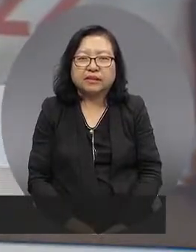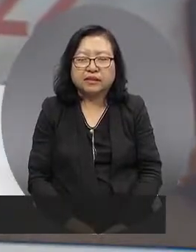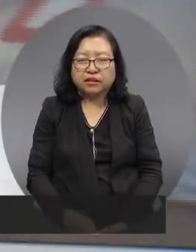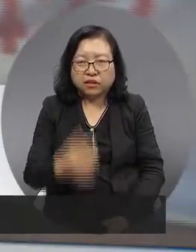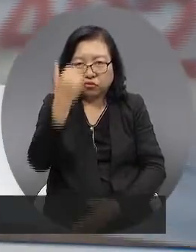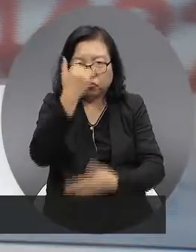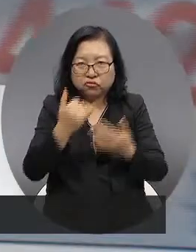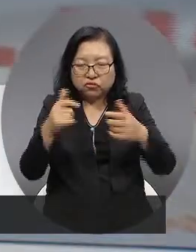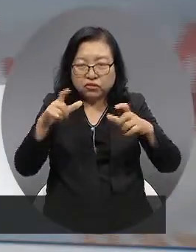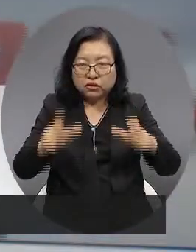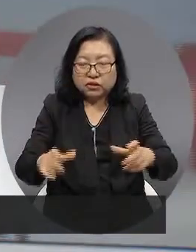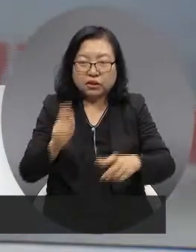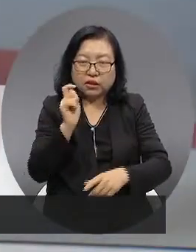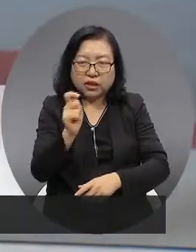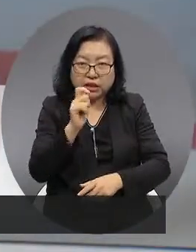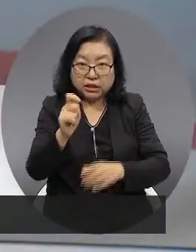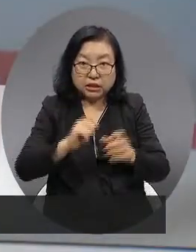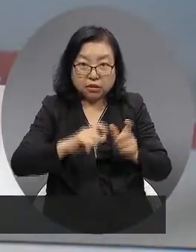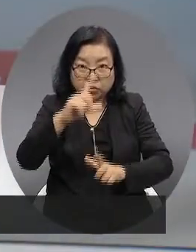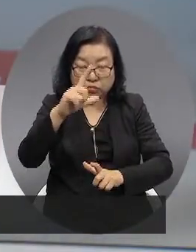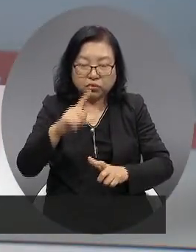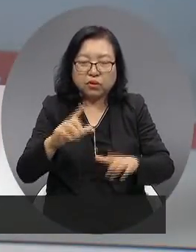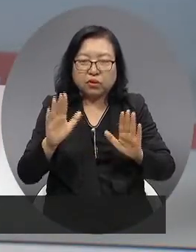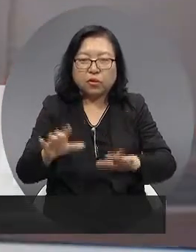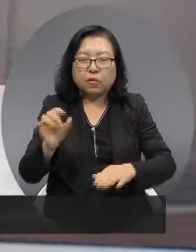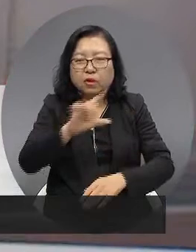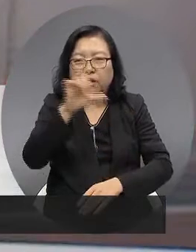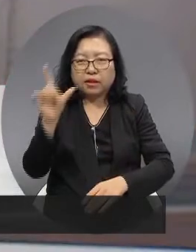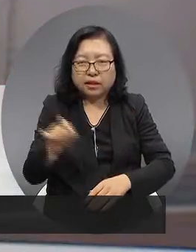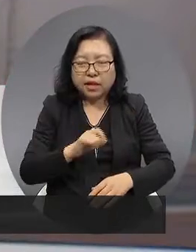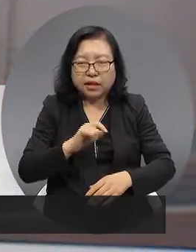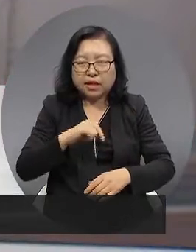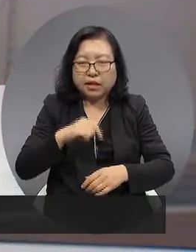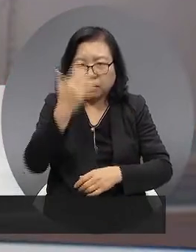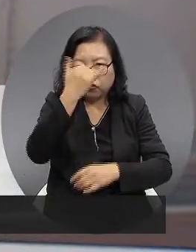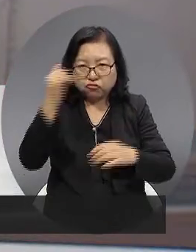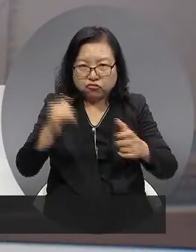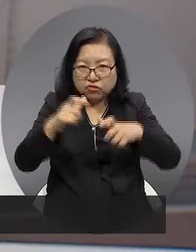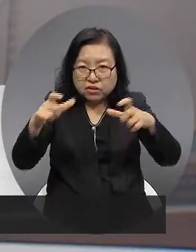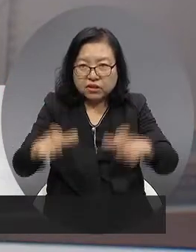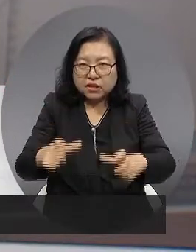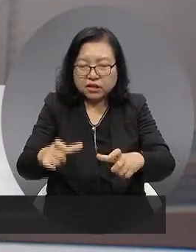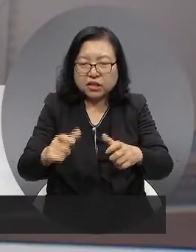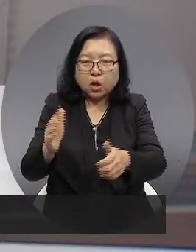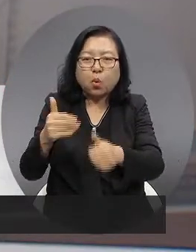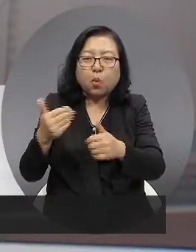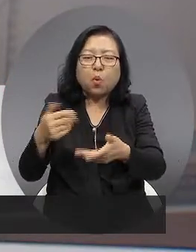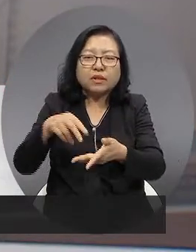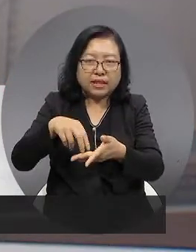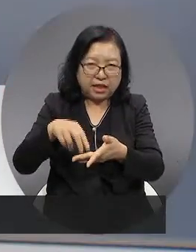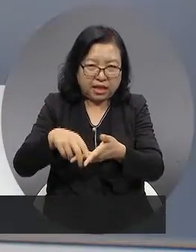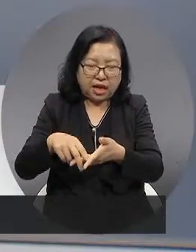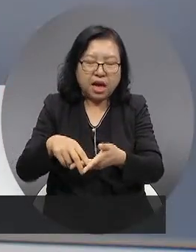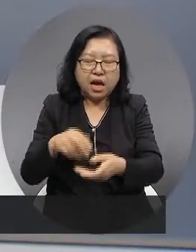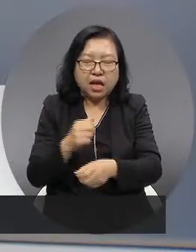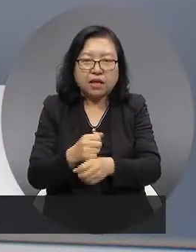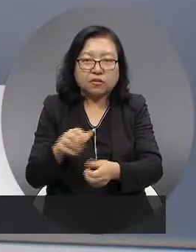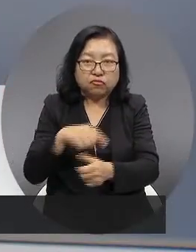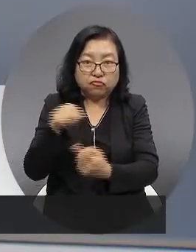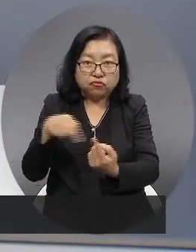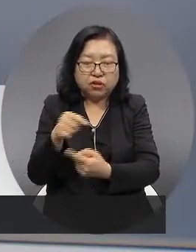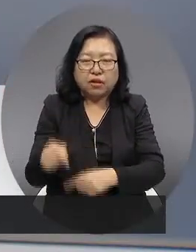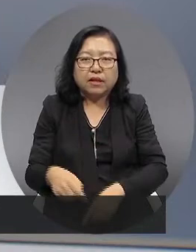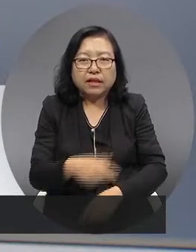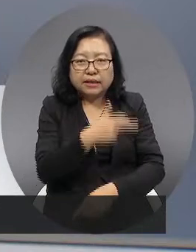충주 지역 택시 상당수가 이달 들어 자체 콜센터와 앱을 통해 승객들을 받고 있습니다. 대기업인 카카오 택시에